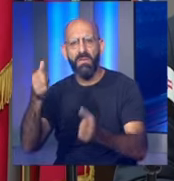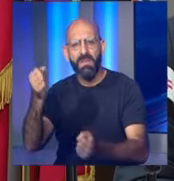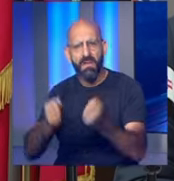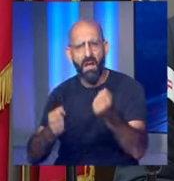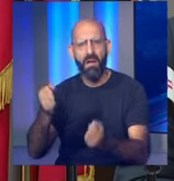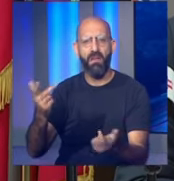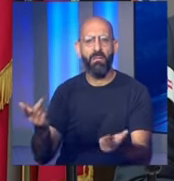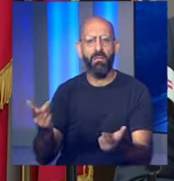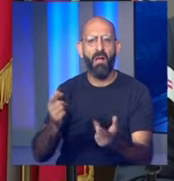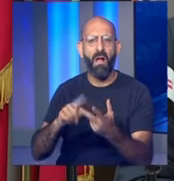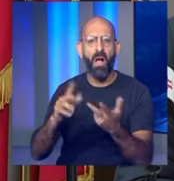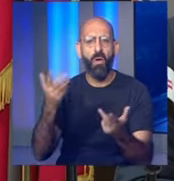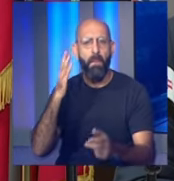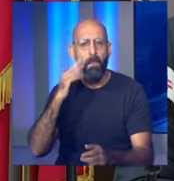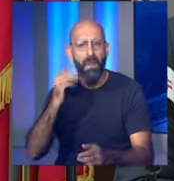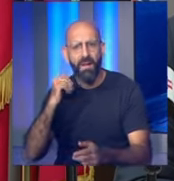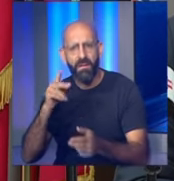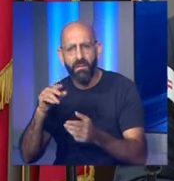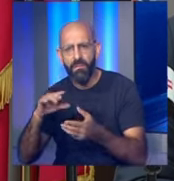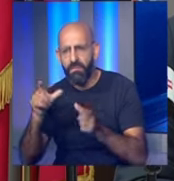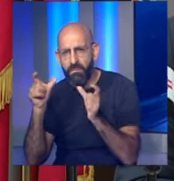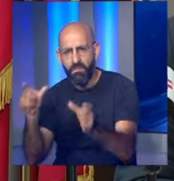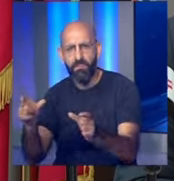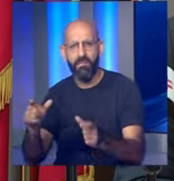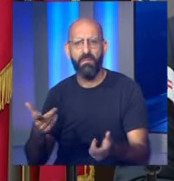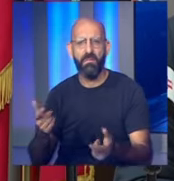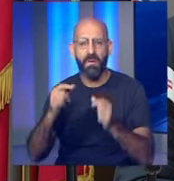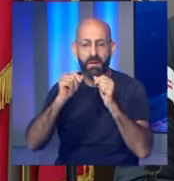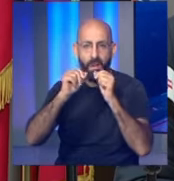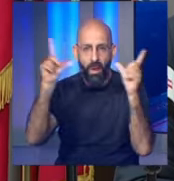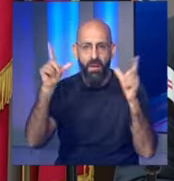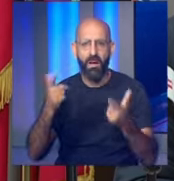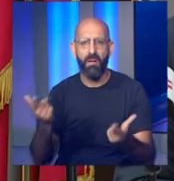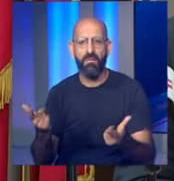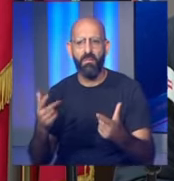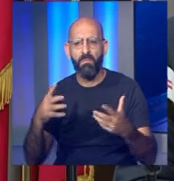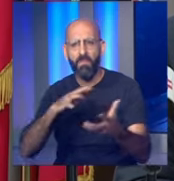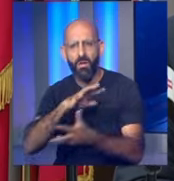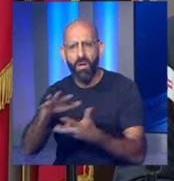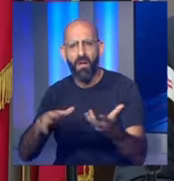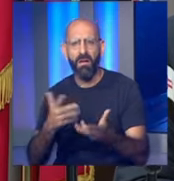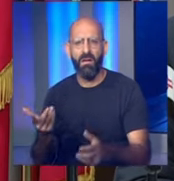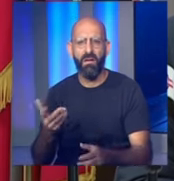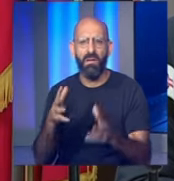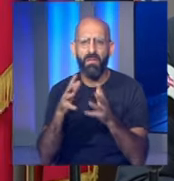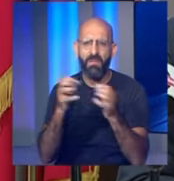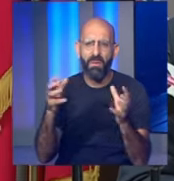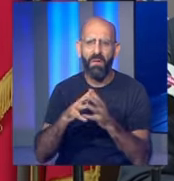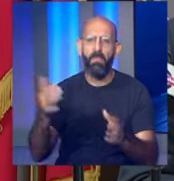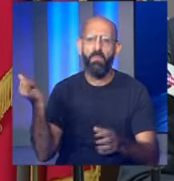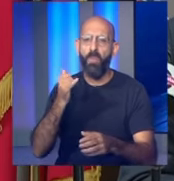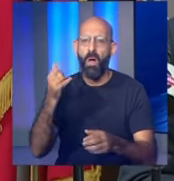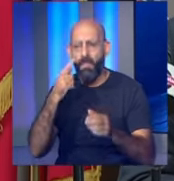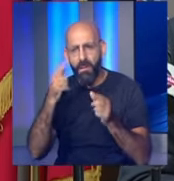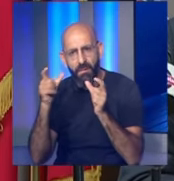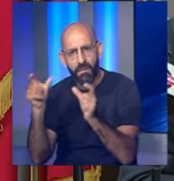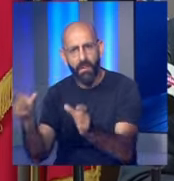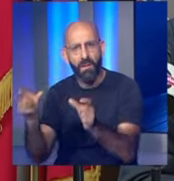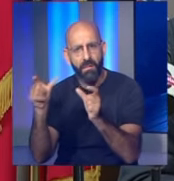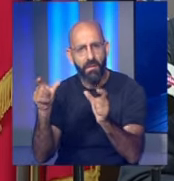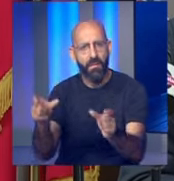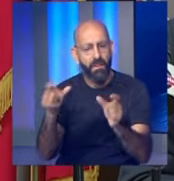في زمن الحرب، انطلاق سيارة أو عيادة نقالة تهتم